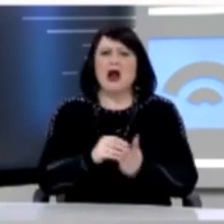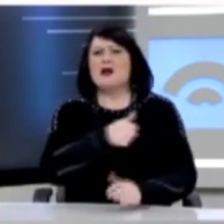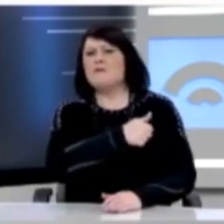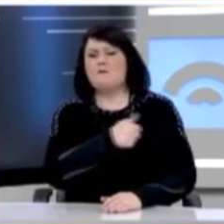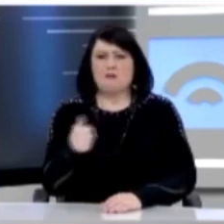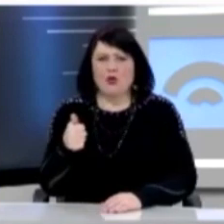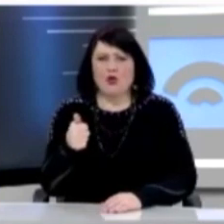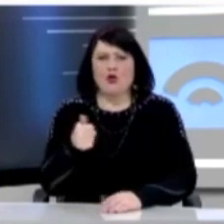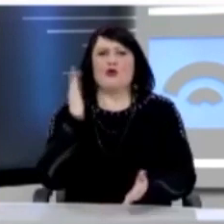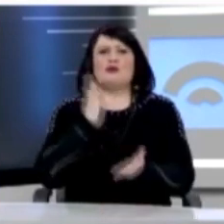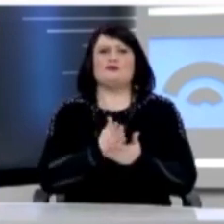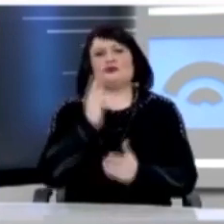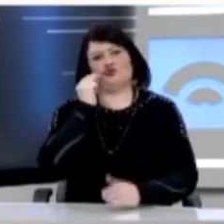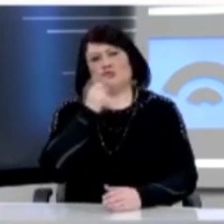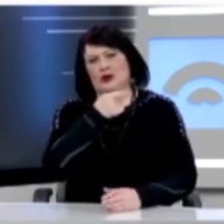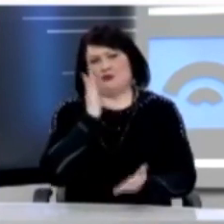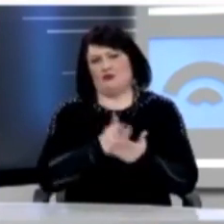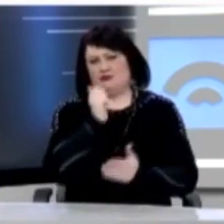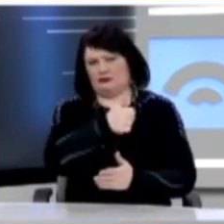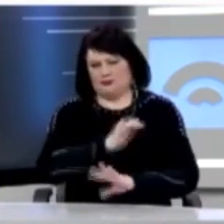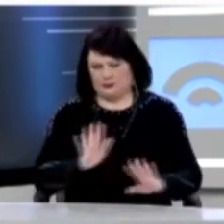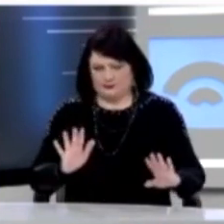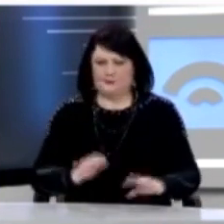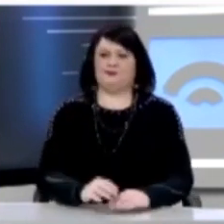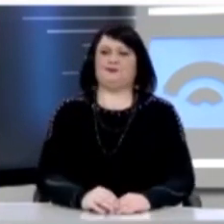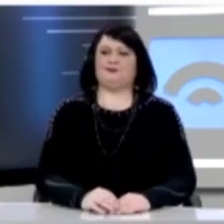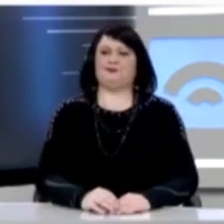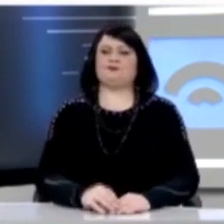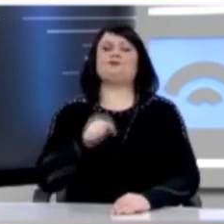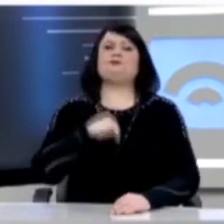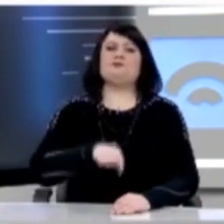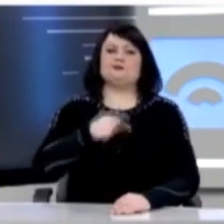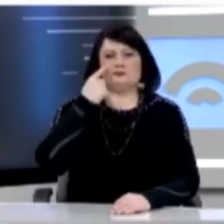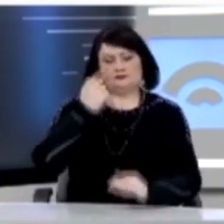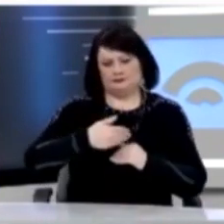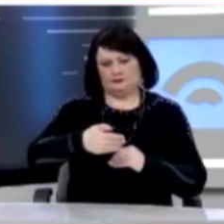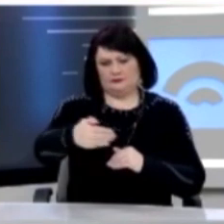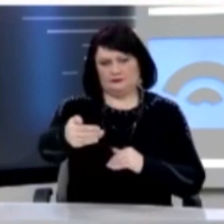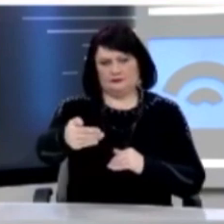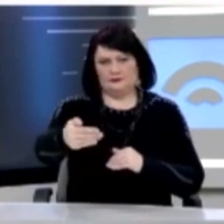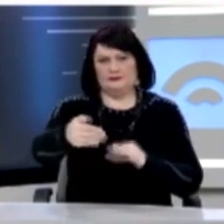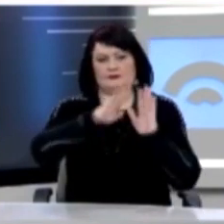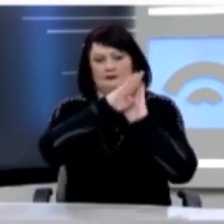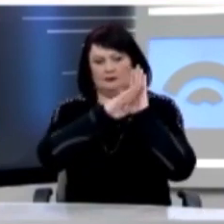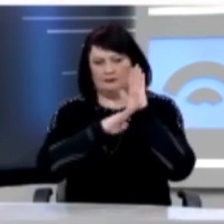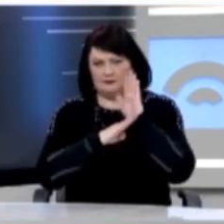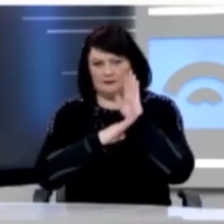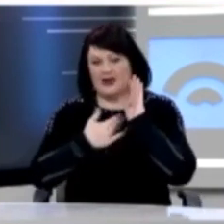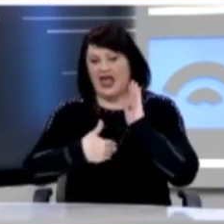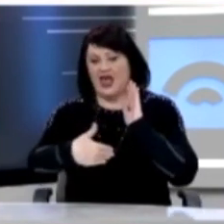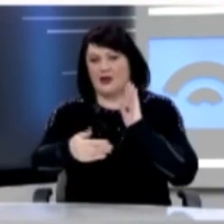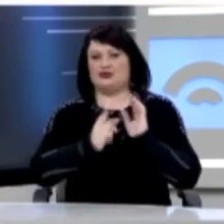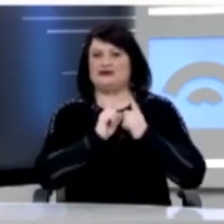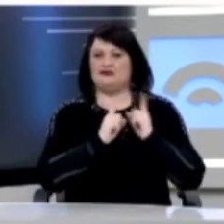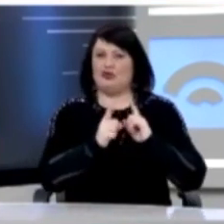αποκλειστική επιλογή της γειτονικής χώρας. Και τώρα, εκτός από το χρονοδιάγραμμα της εφαρμογής της συμφωνίας που